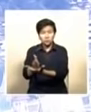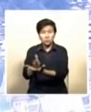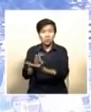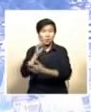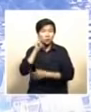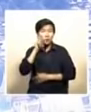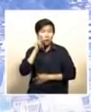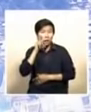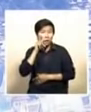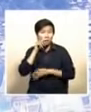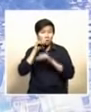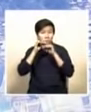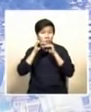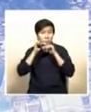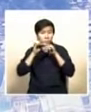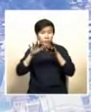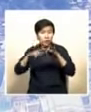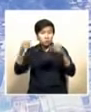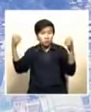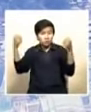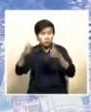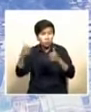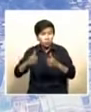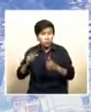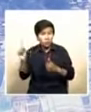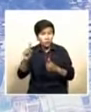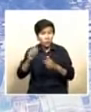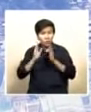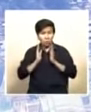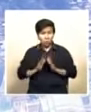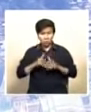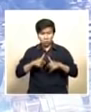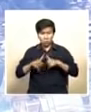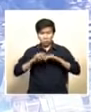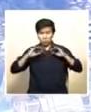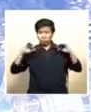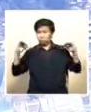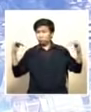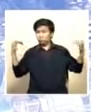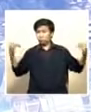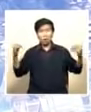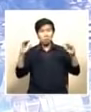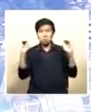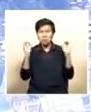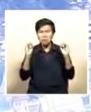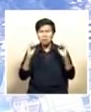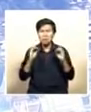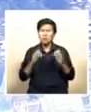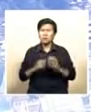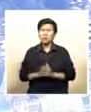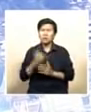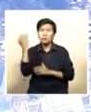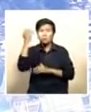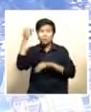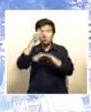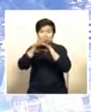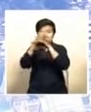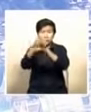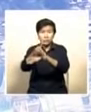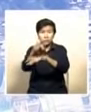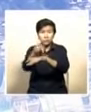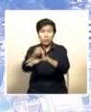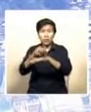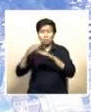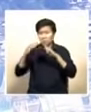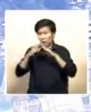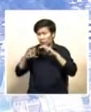ไปด้วยเพราะฉะนั้นขอความกรุณาให้งดการถ่ายทอดโทรทัศน์ร